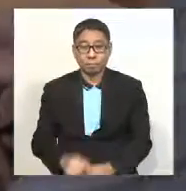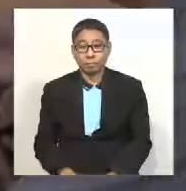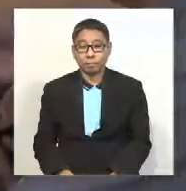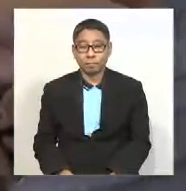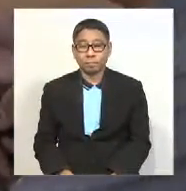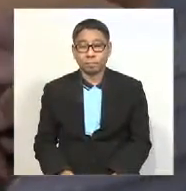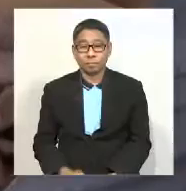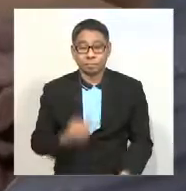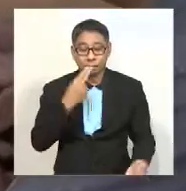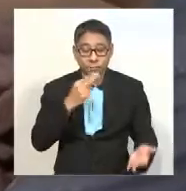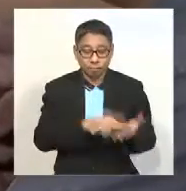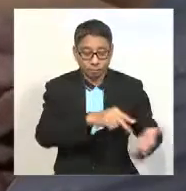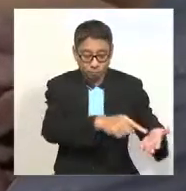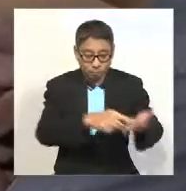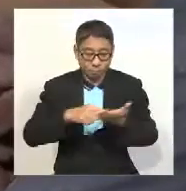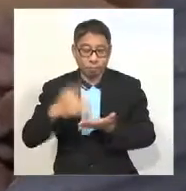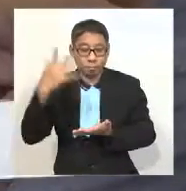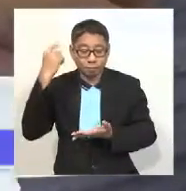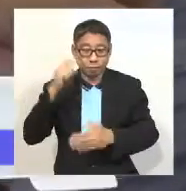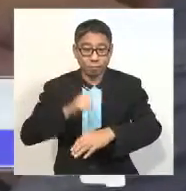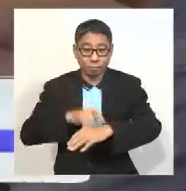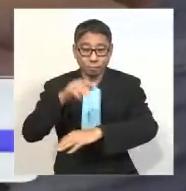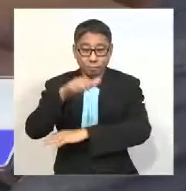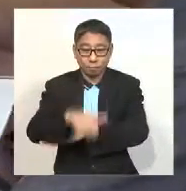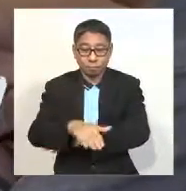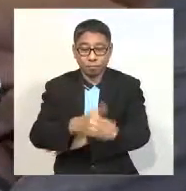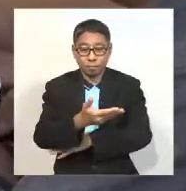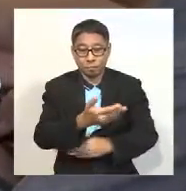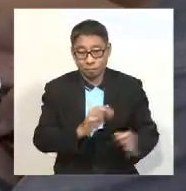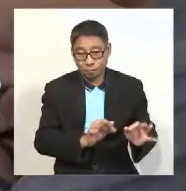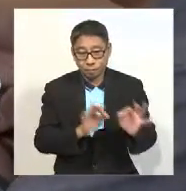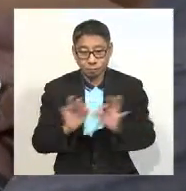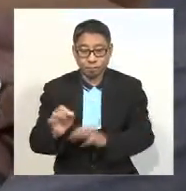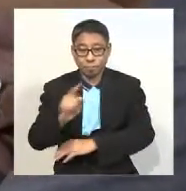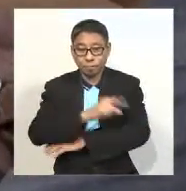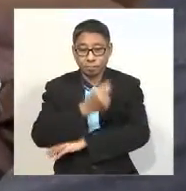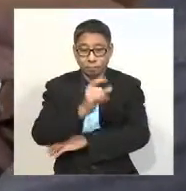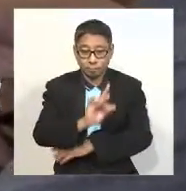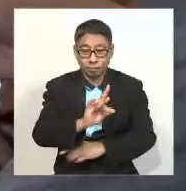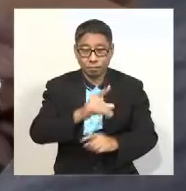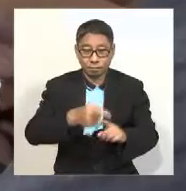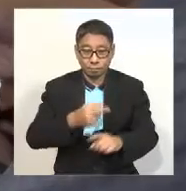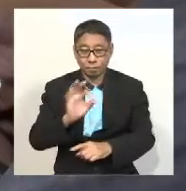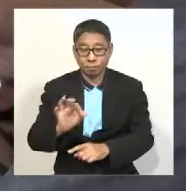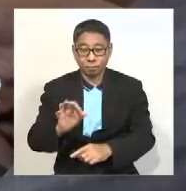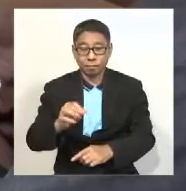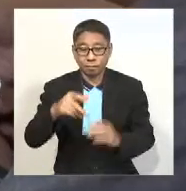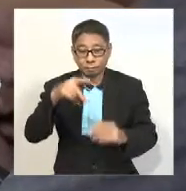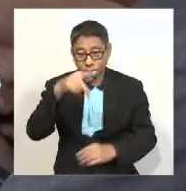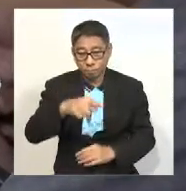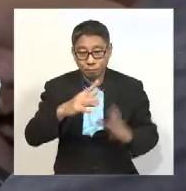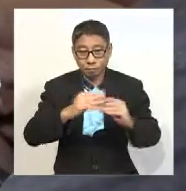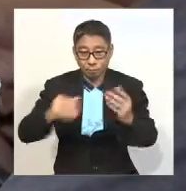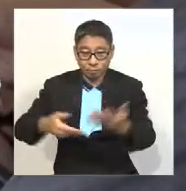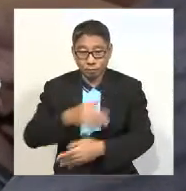หนังสือมาเมื่อวานตอนเย็นขอเป็นวันที่18ซึ่งถ้าเป็น18เนี่ยเราก็ต้องปกติวันพุธก็ประชุมบ่ายน